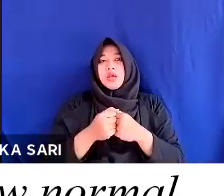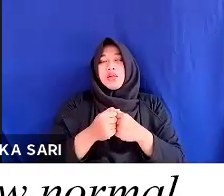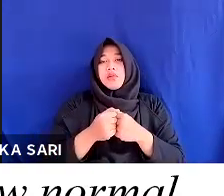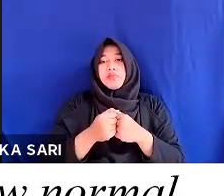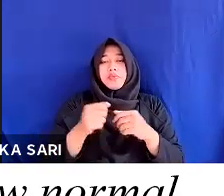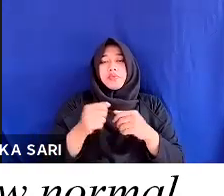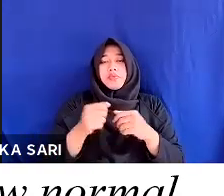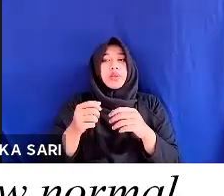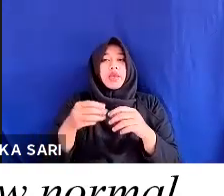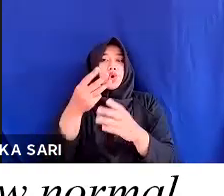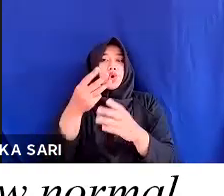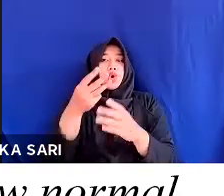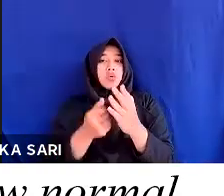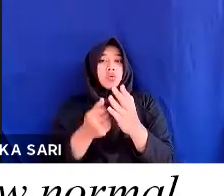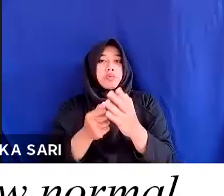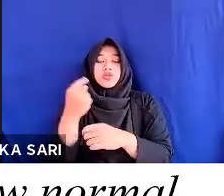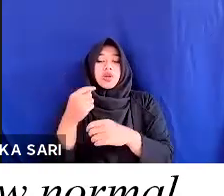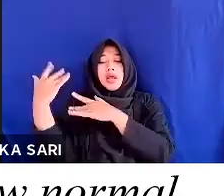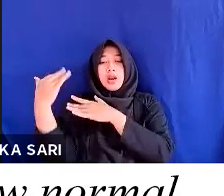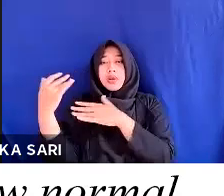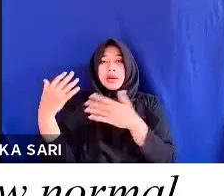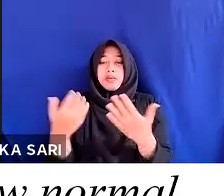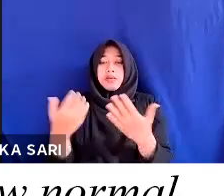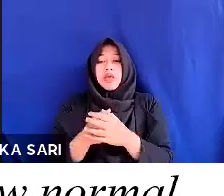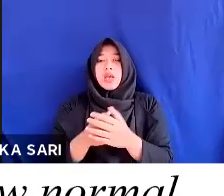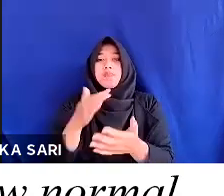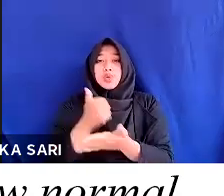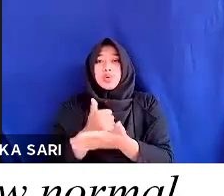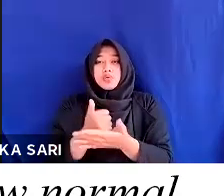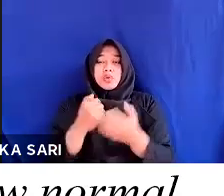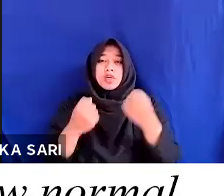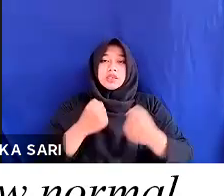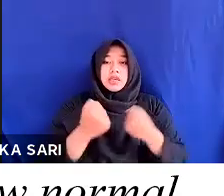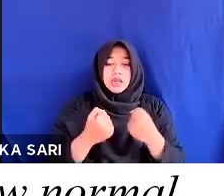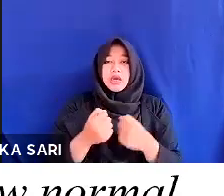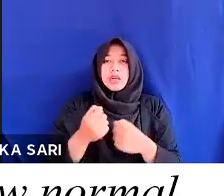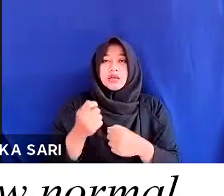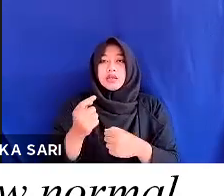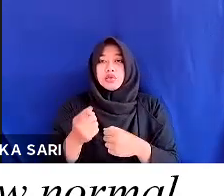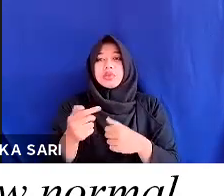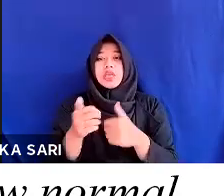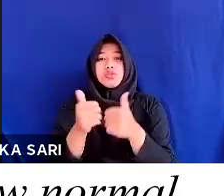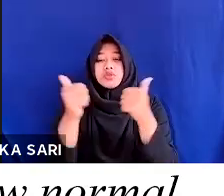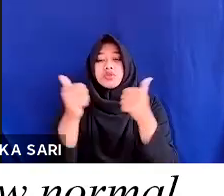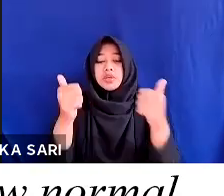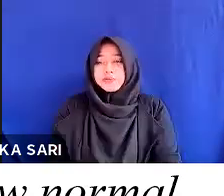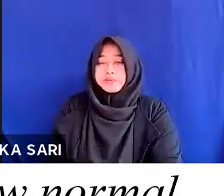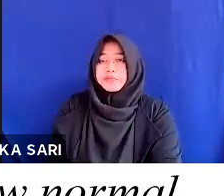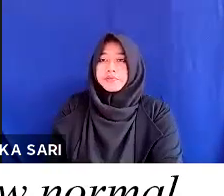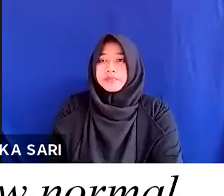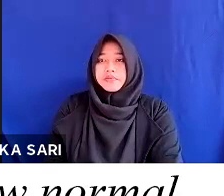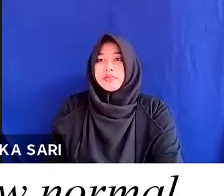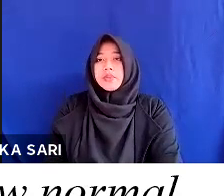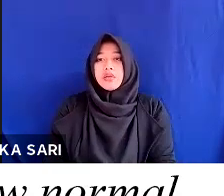benar-benar dilaksanakan itu akan sukses. Ketahanan ekonomi Indonesia tertolong oleh karakter ekonominya yang